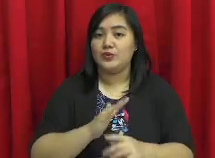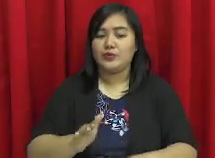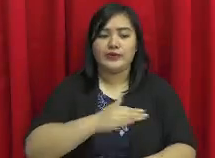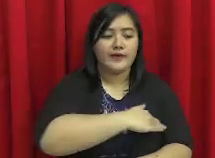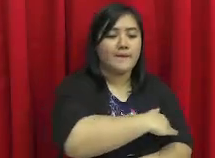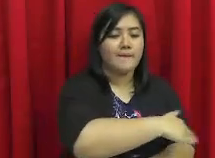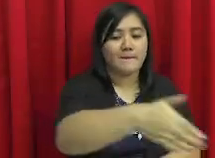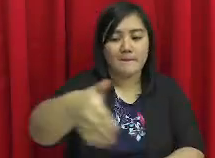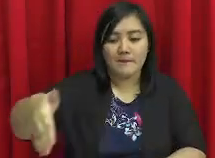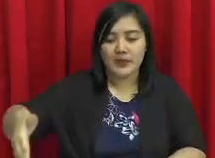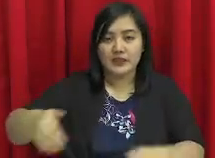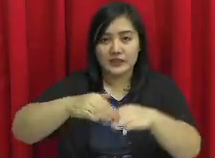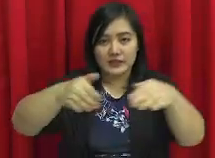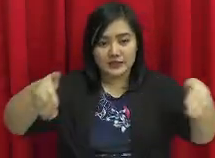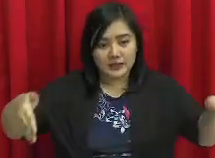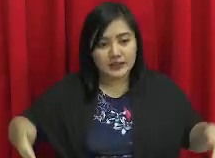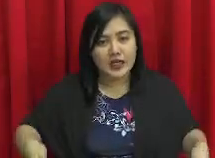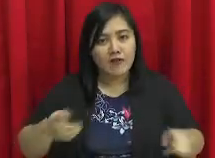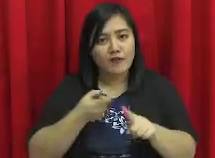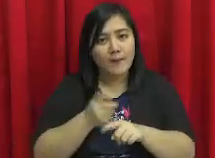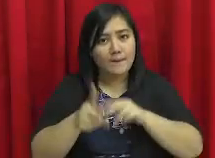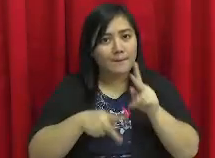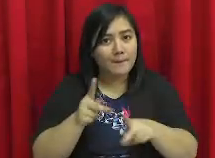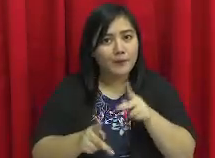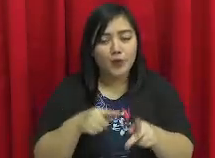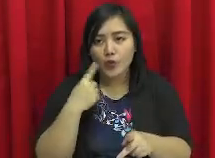ilayo ang pamilya mo sa Diyos. That's right.